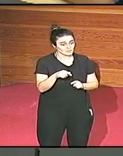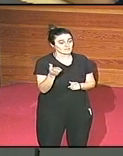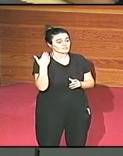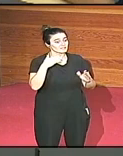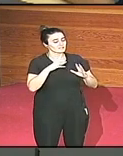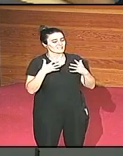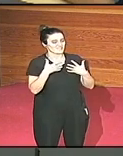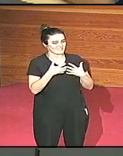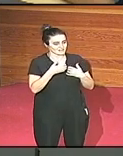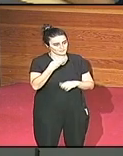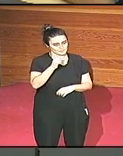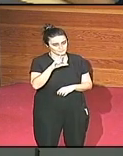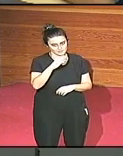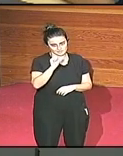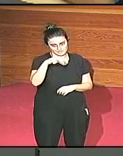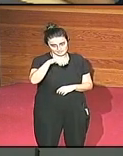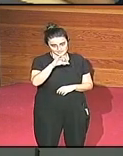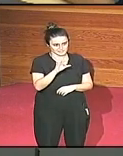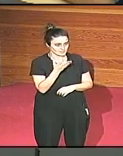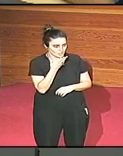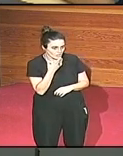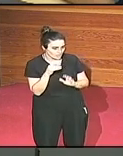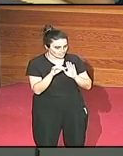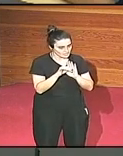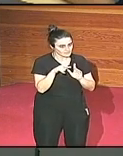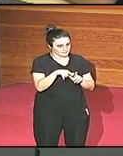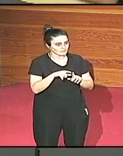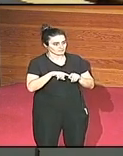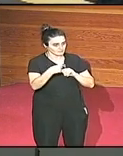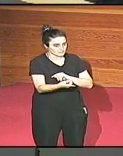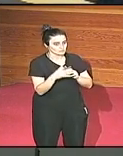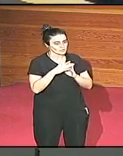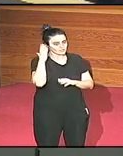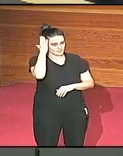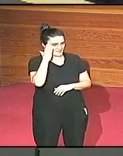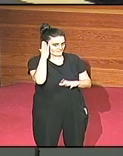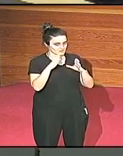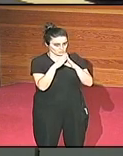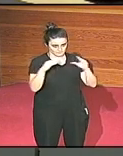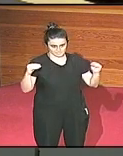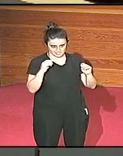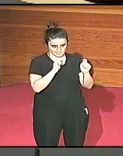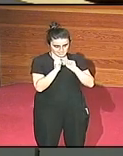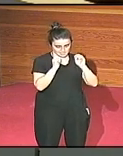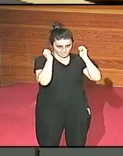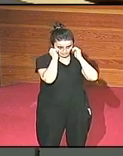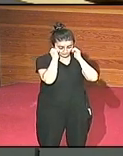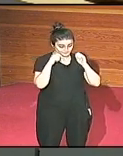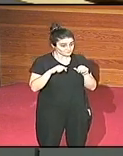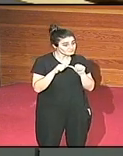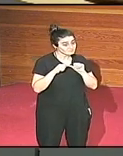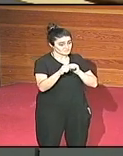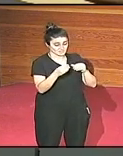ezagutu zuen, artean Nafarroako Unibertsitateko kazetaritza ikaslea zela. Orduz geroztik, bere ibilbidearen zatirik